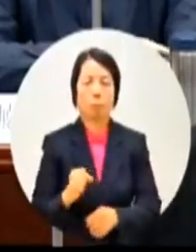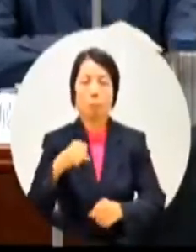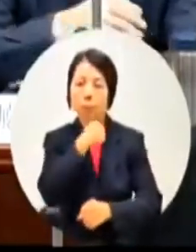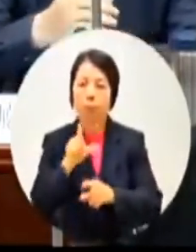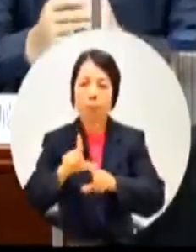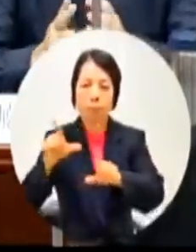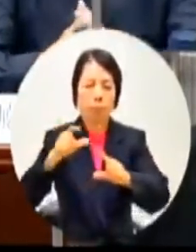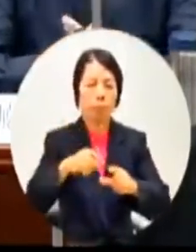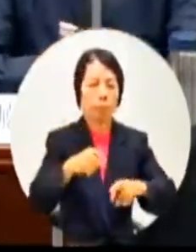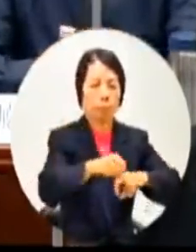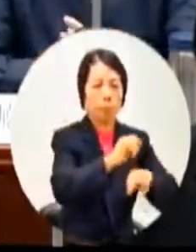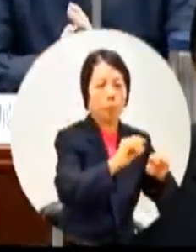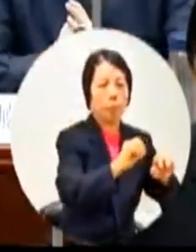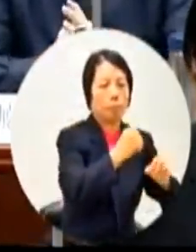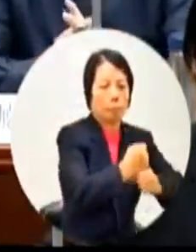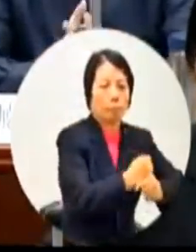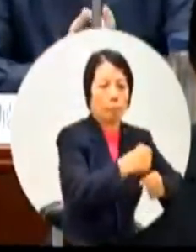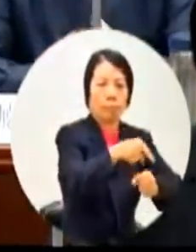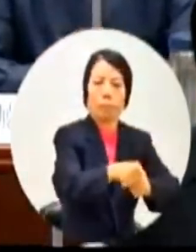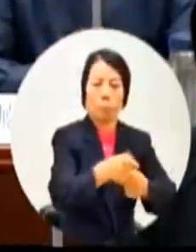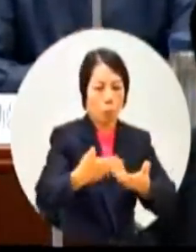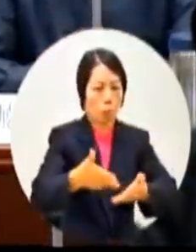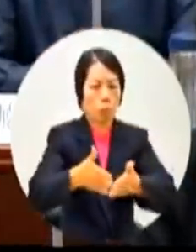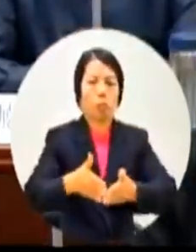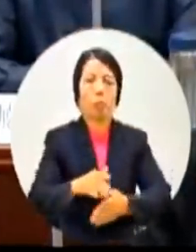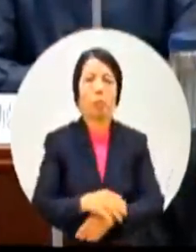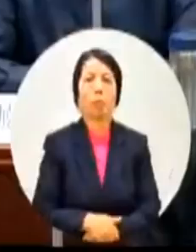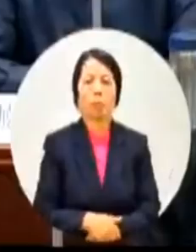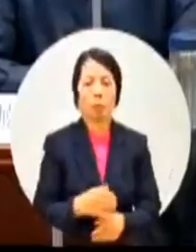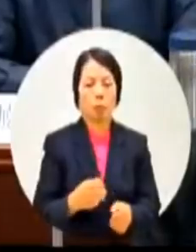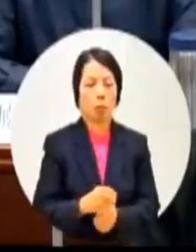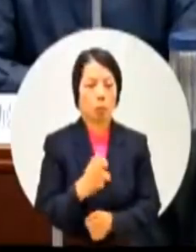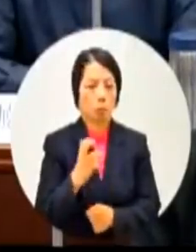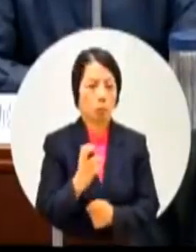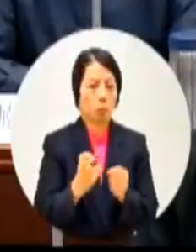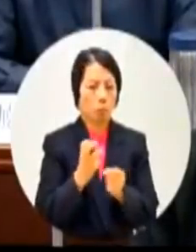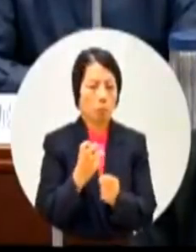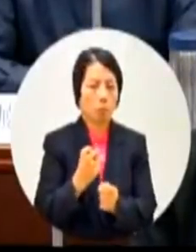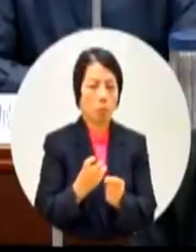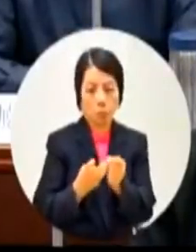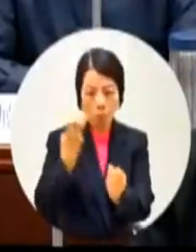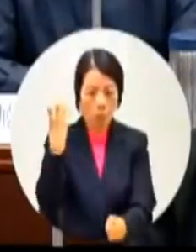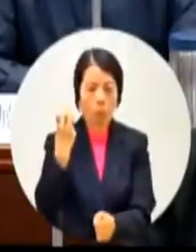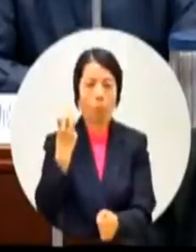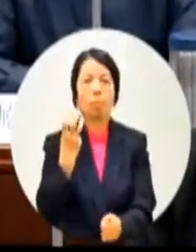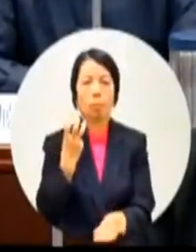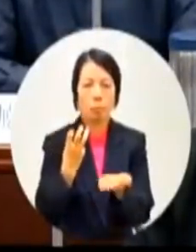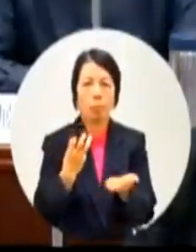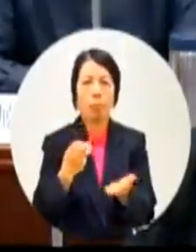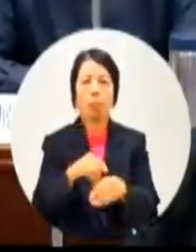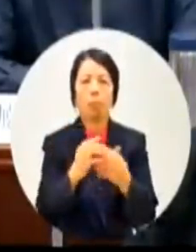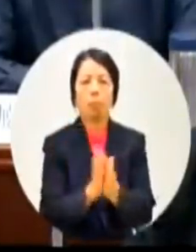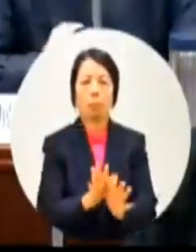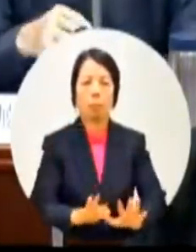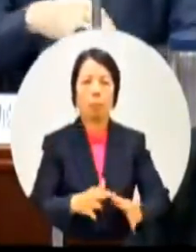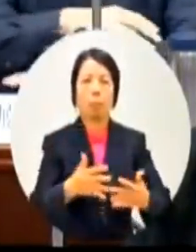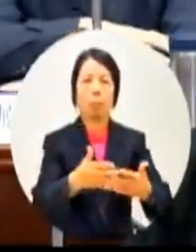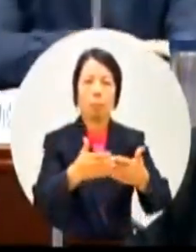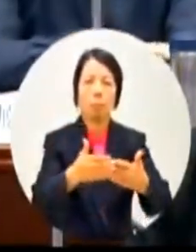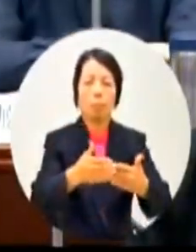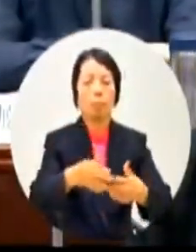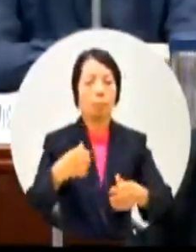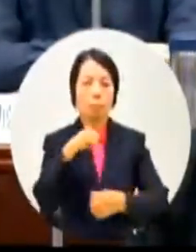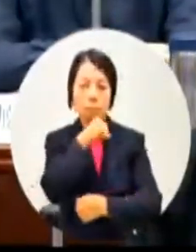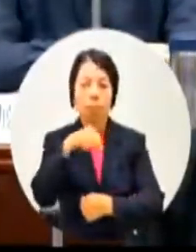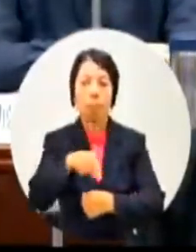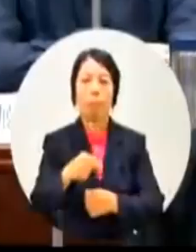这过去这30多年来，九二共识能够让两岸之间大家能够在两个体制之